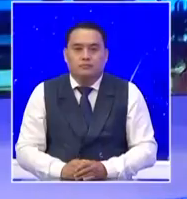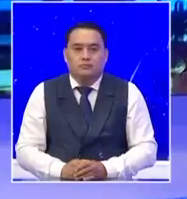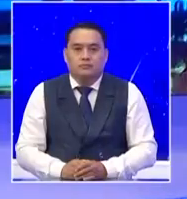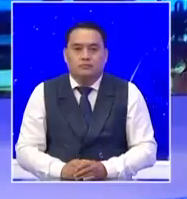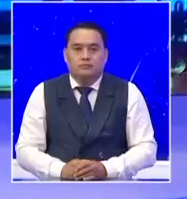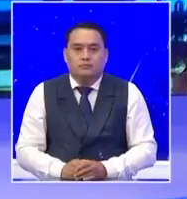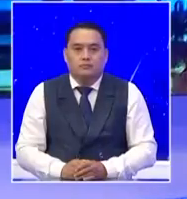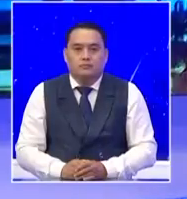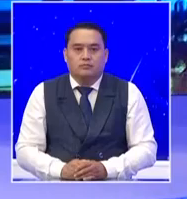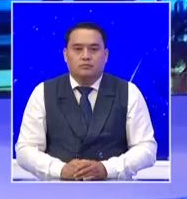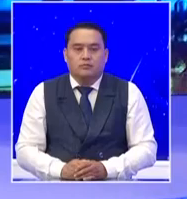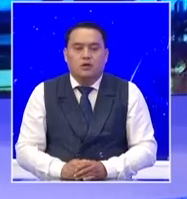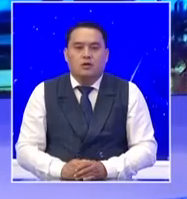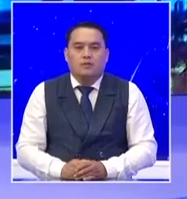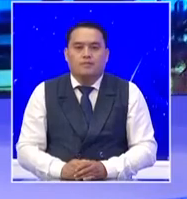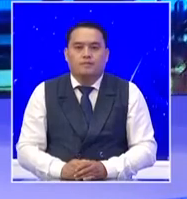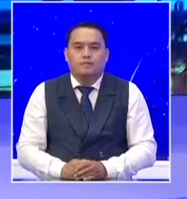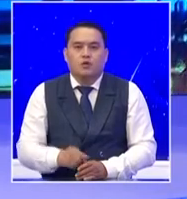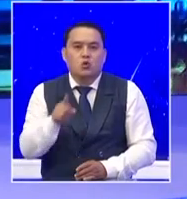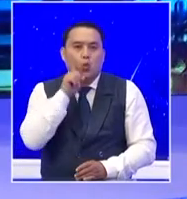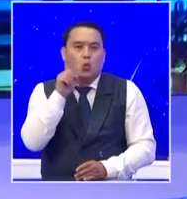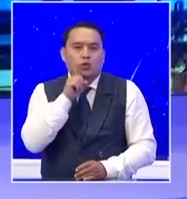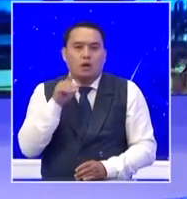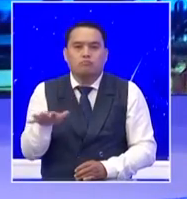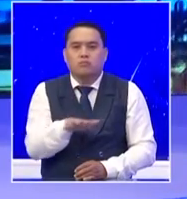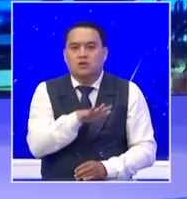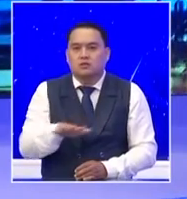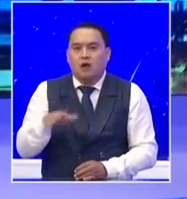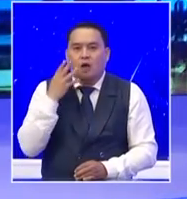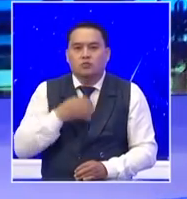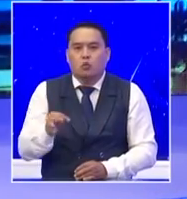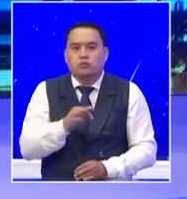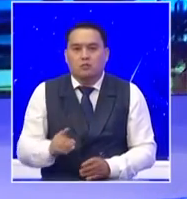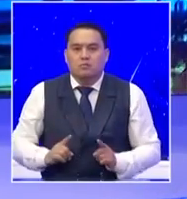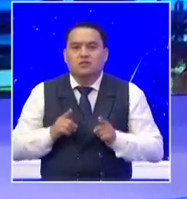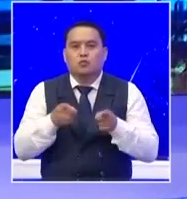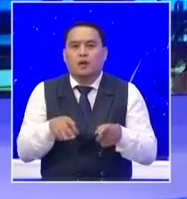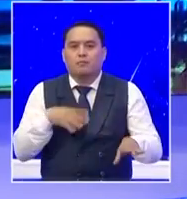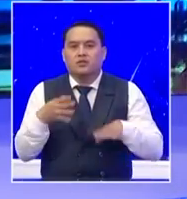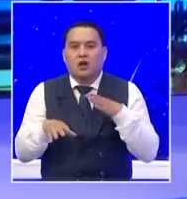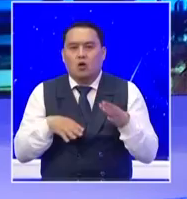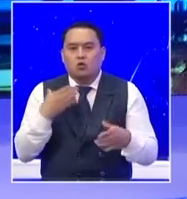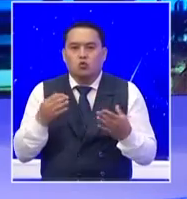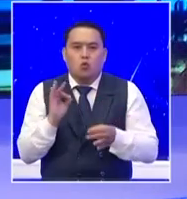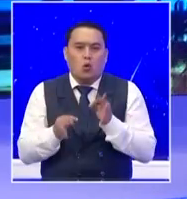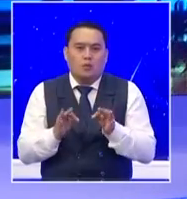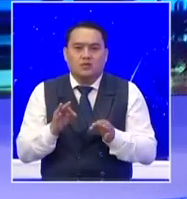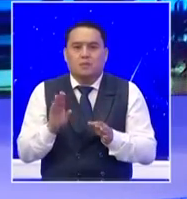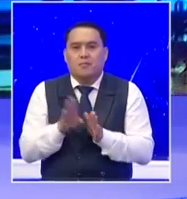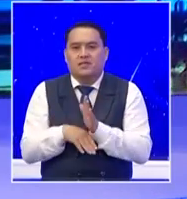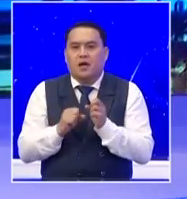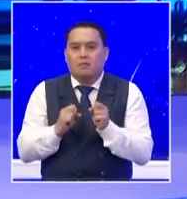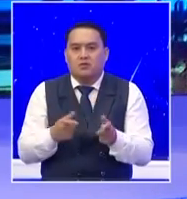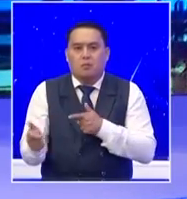А теперь о спорте. Движение вверх. Юные баскетболисты Алматинской области приступили к тренировкам. В соответствии с нормами санитарной